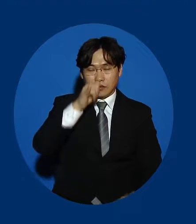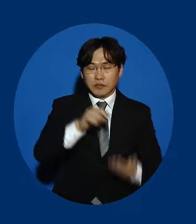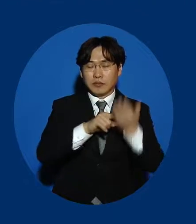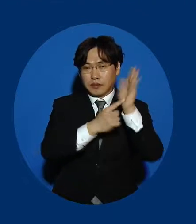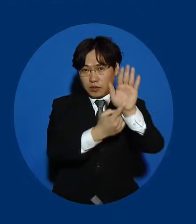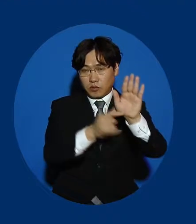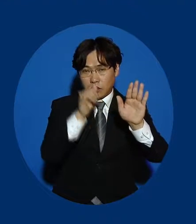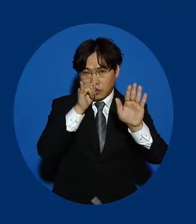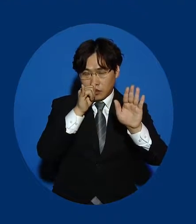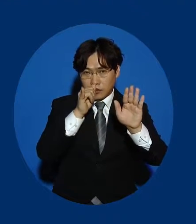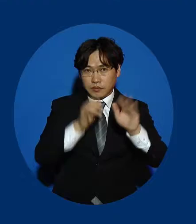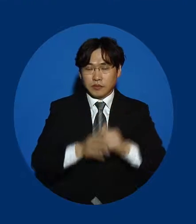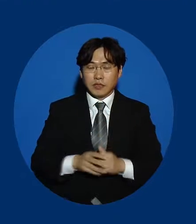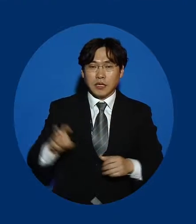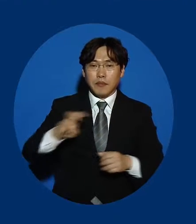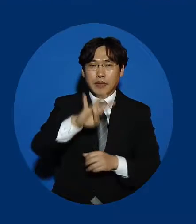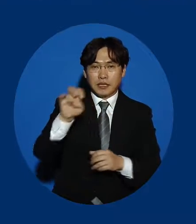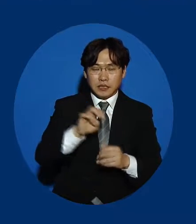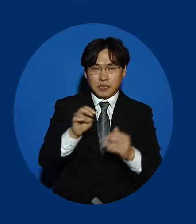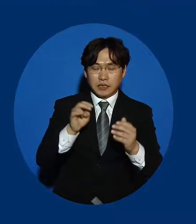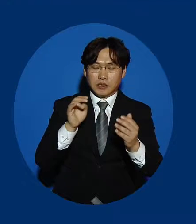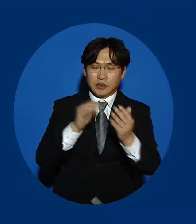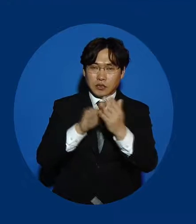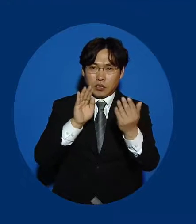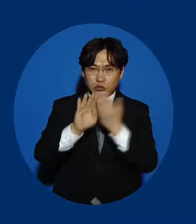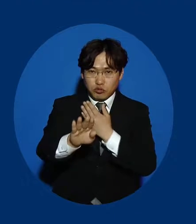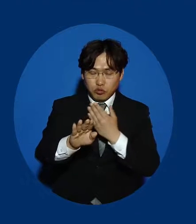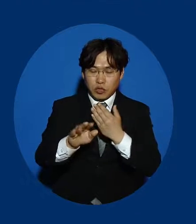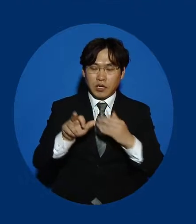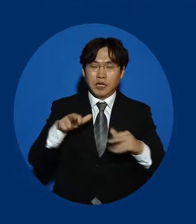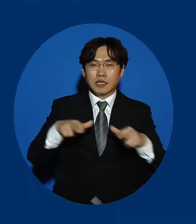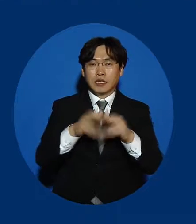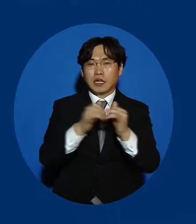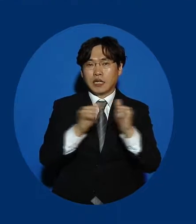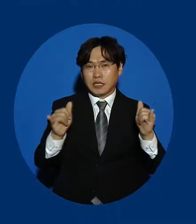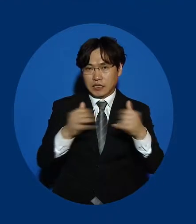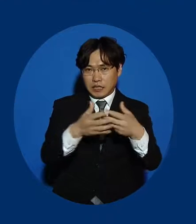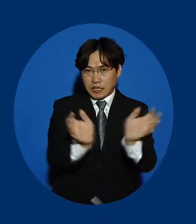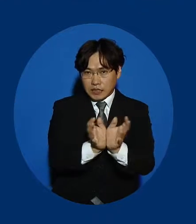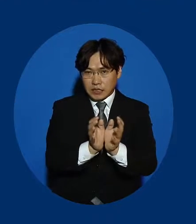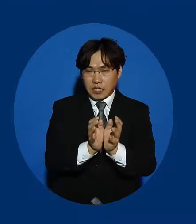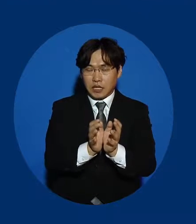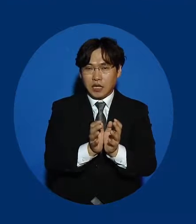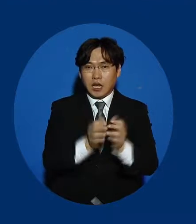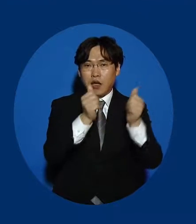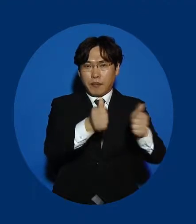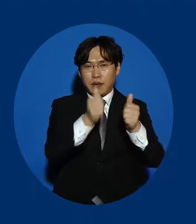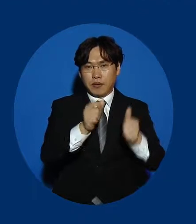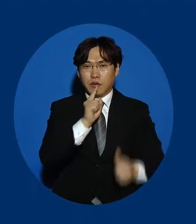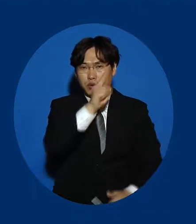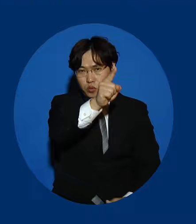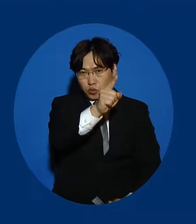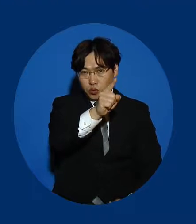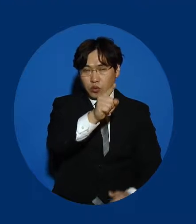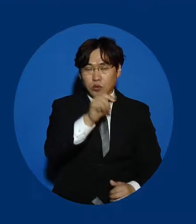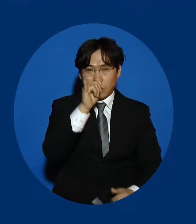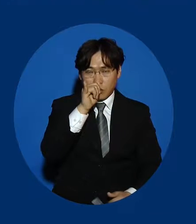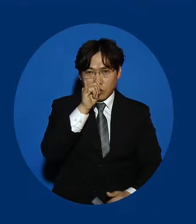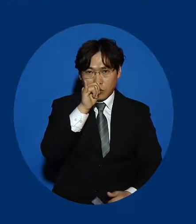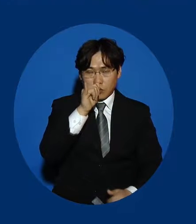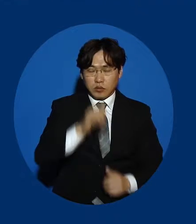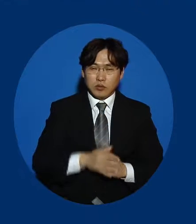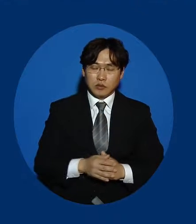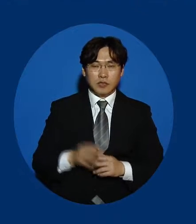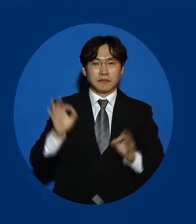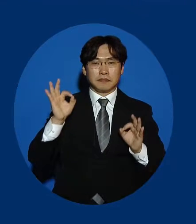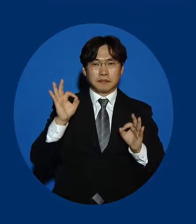요거는 2015년 메르스 이후에 그 장애인 단체들이 법원에 소를 제기한 사항이기도 합니다. 근데 계속 안 만들고